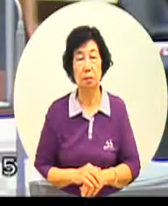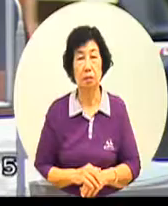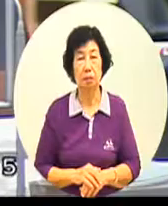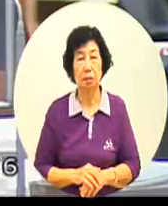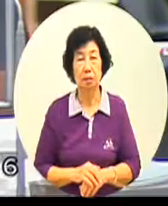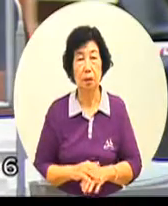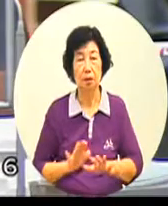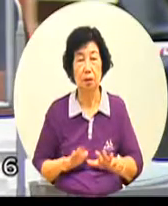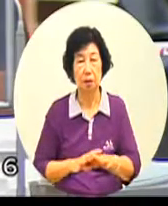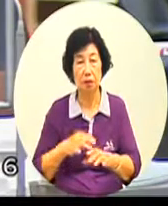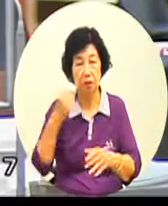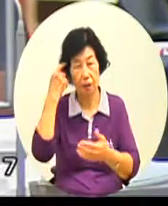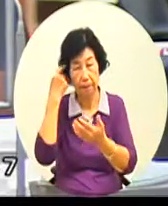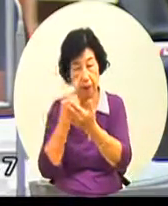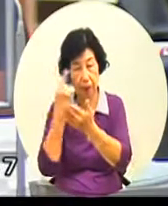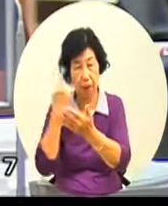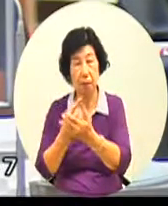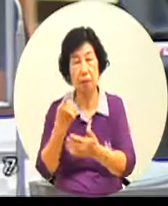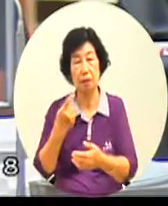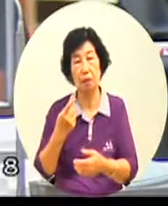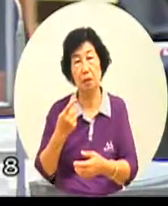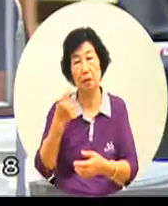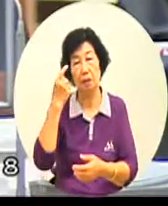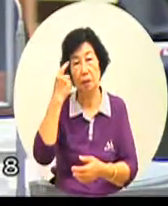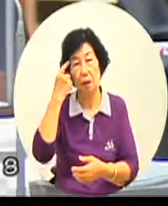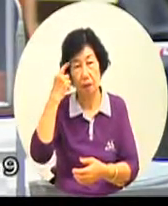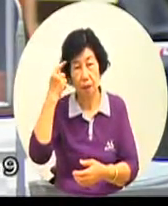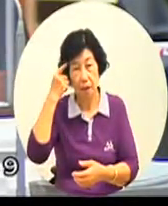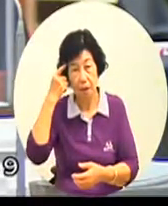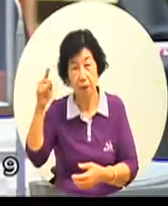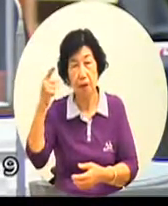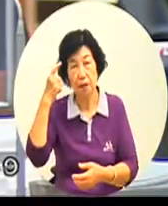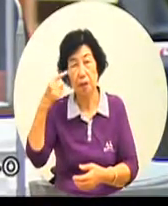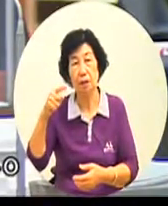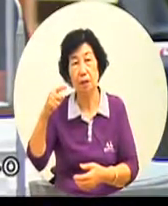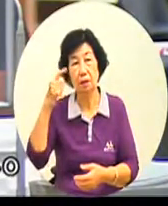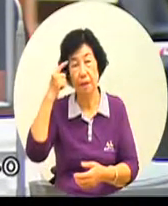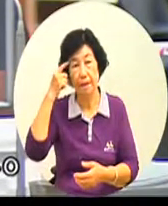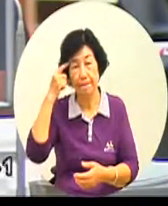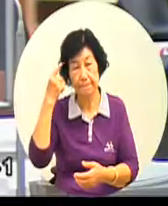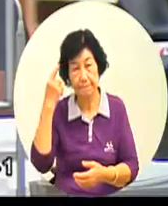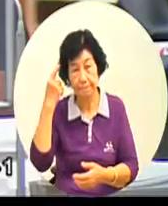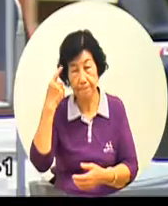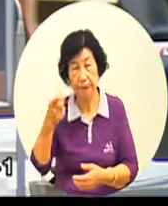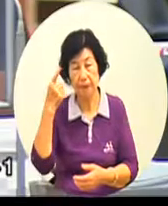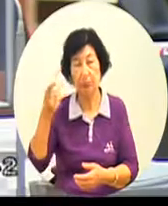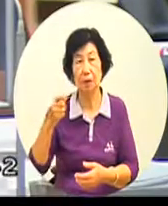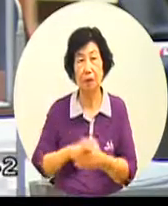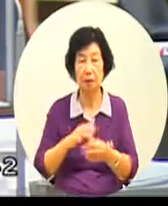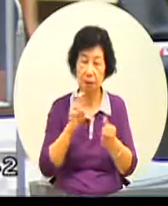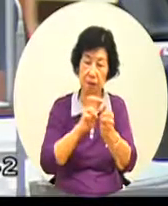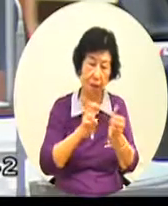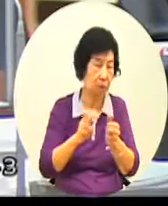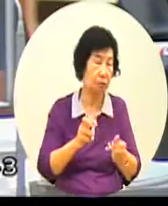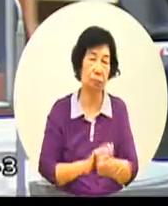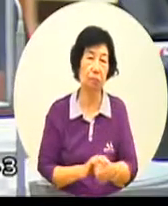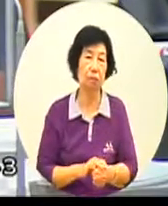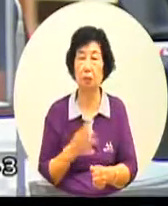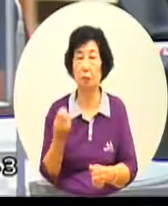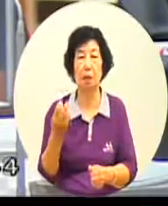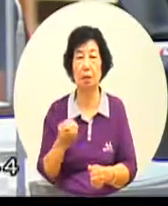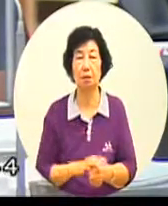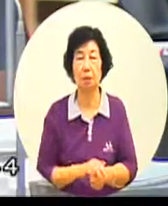接送会造成一个使用者不小的一个负担、所以要请问局长有没有针对这